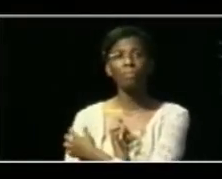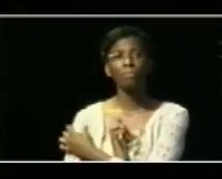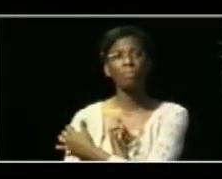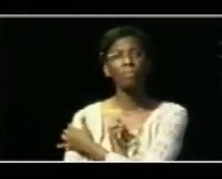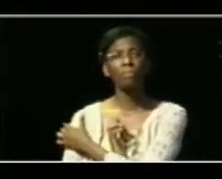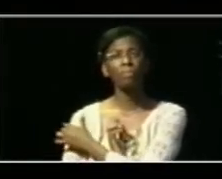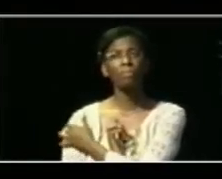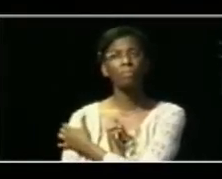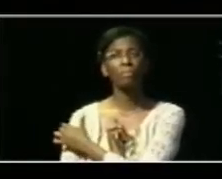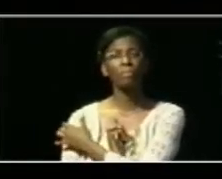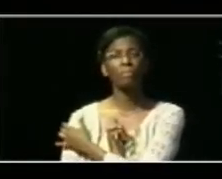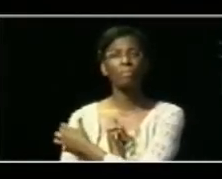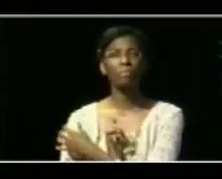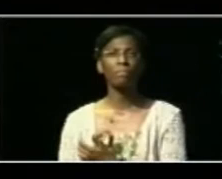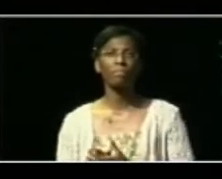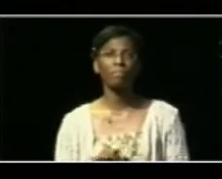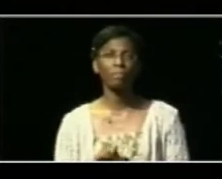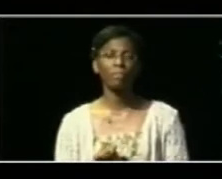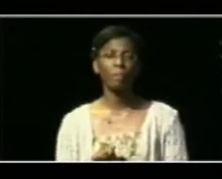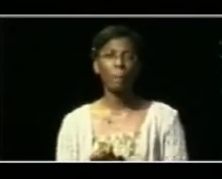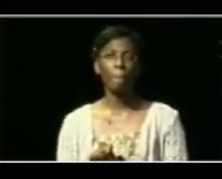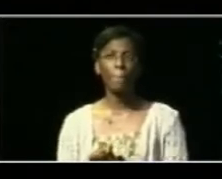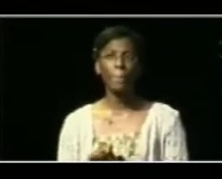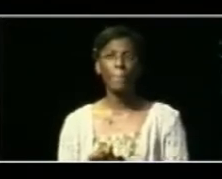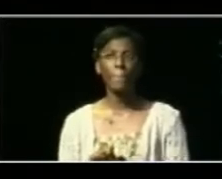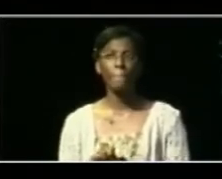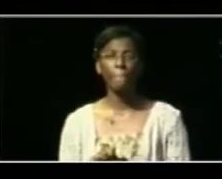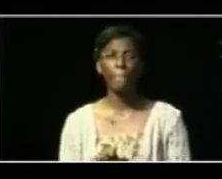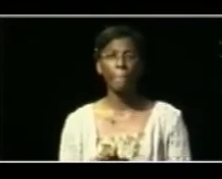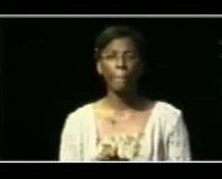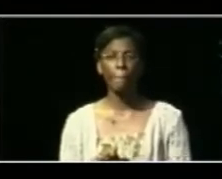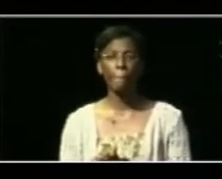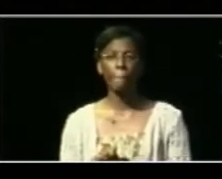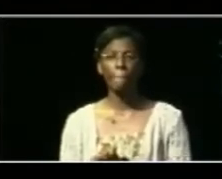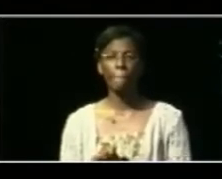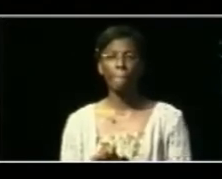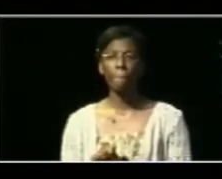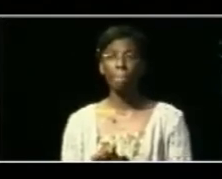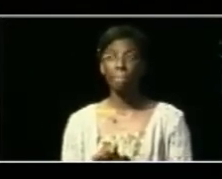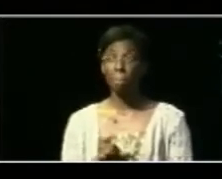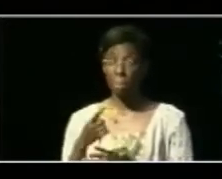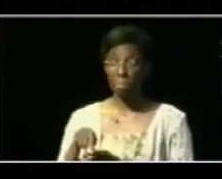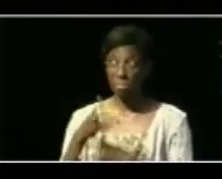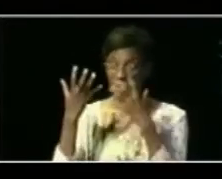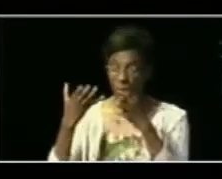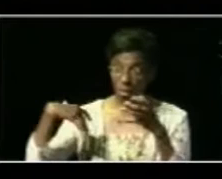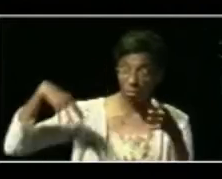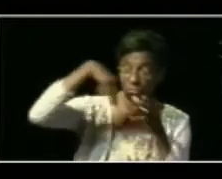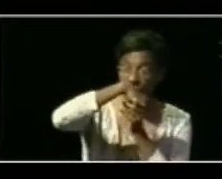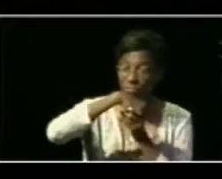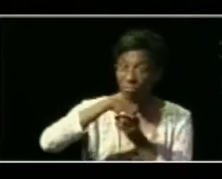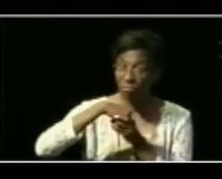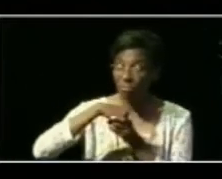Will you join with God's people who are anxiously waiting to see the Lord return? Voulez-vous vous joindre au peuple de Dieu qui